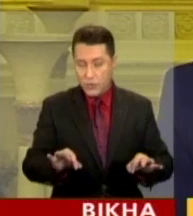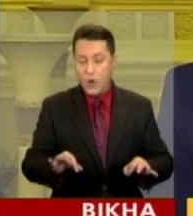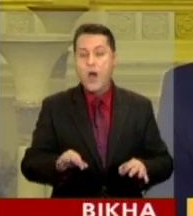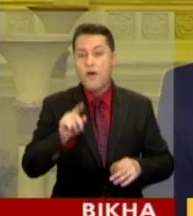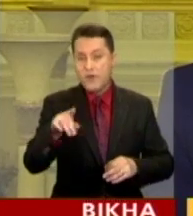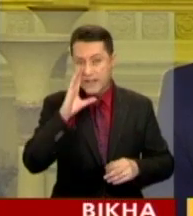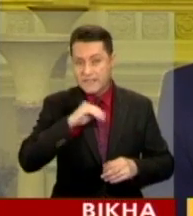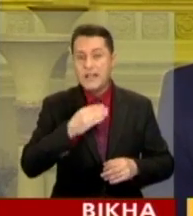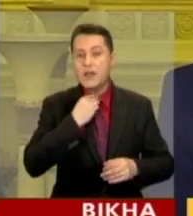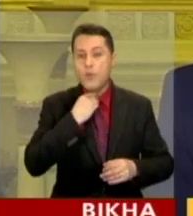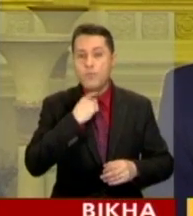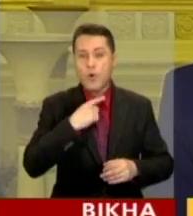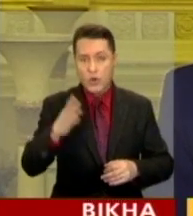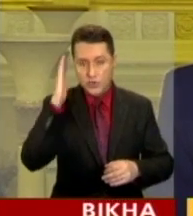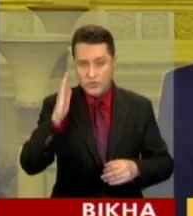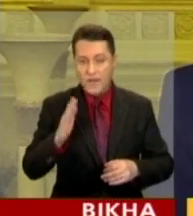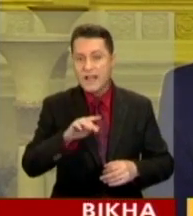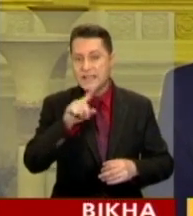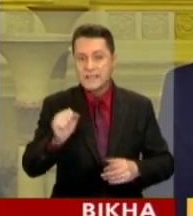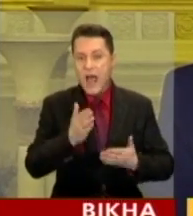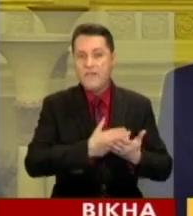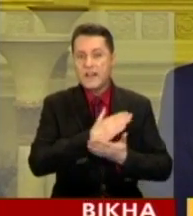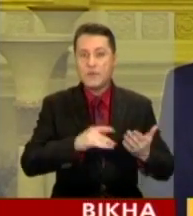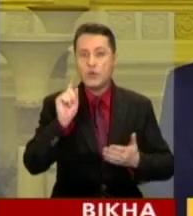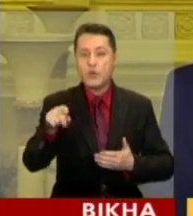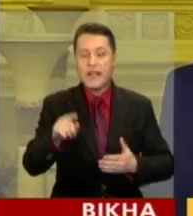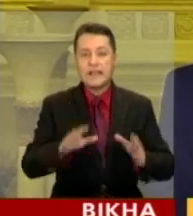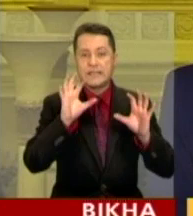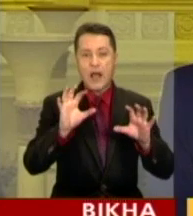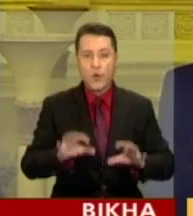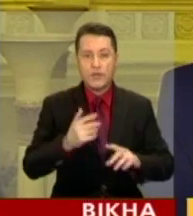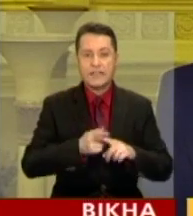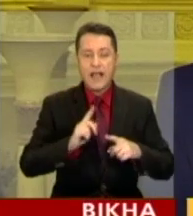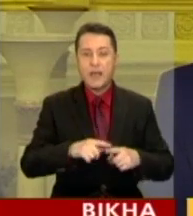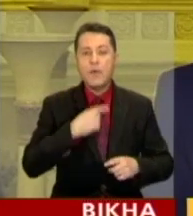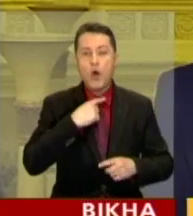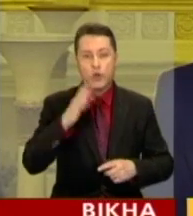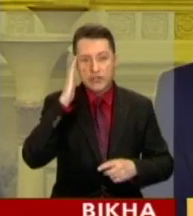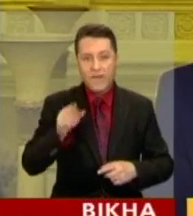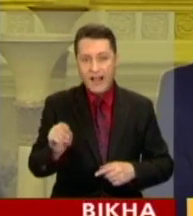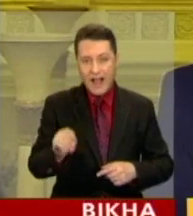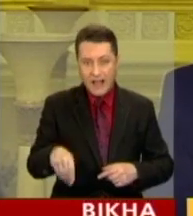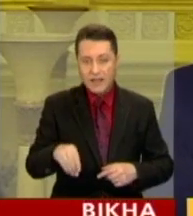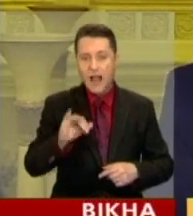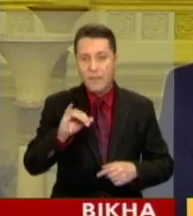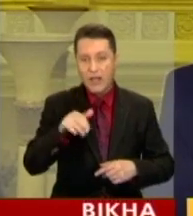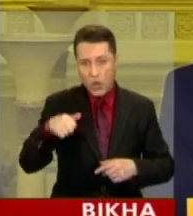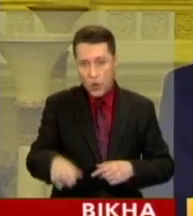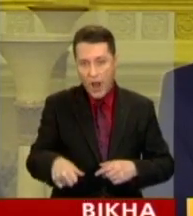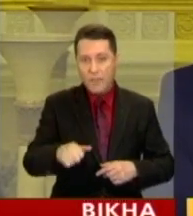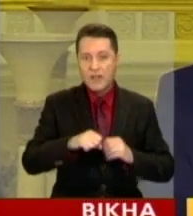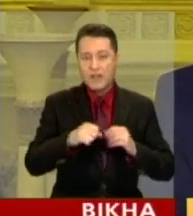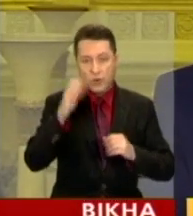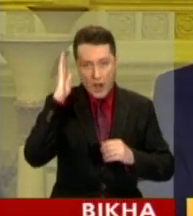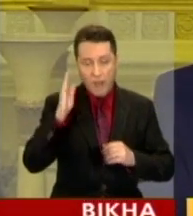встигли проголосувати за відміну тих законів, за які вони голосували картками і руками 16 січня. Тож тепер